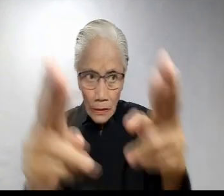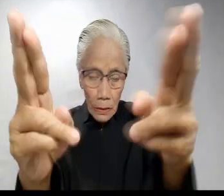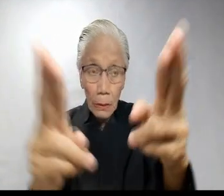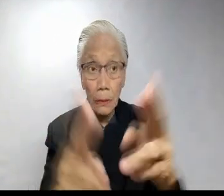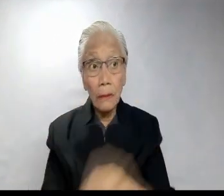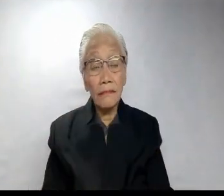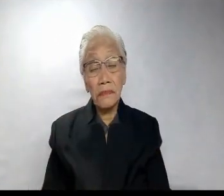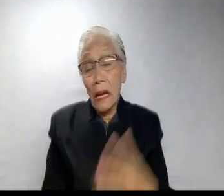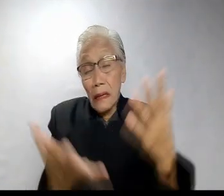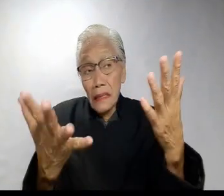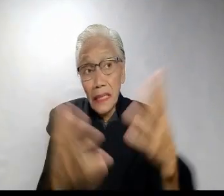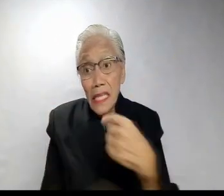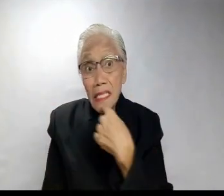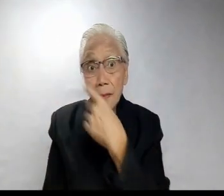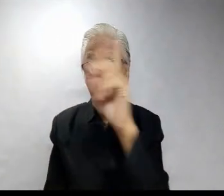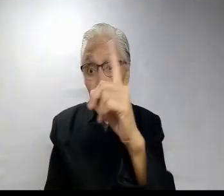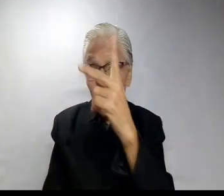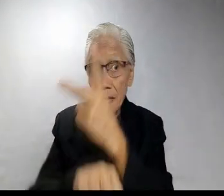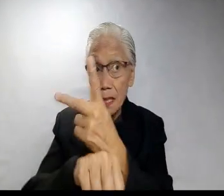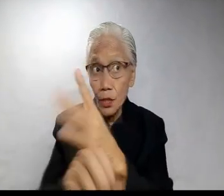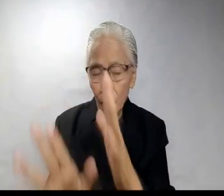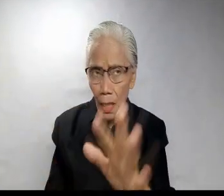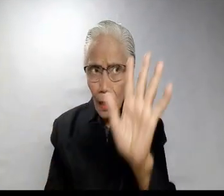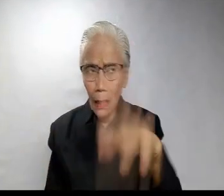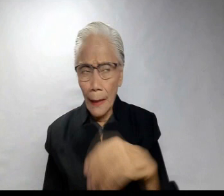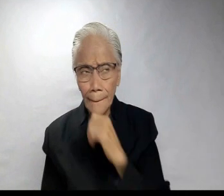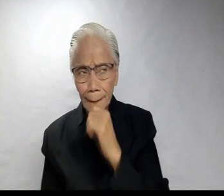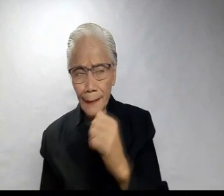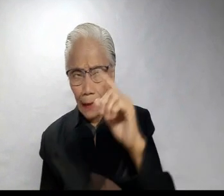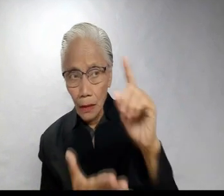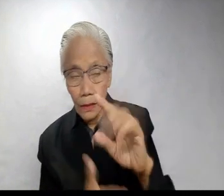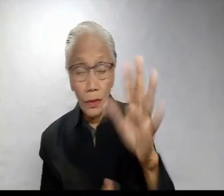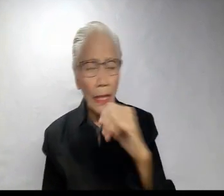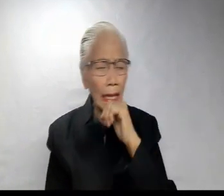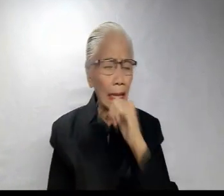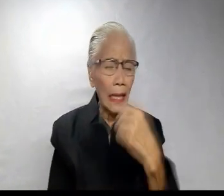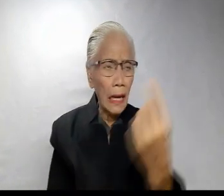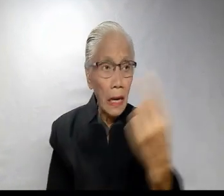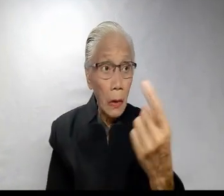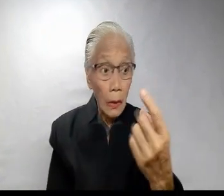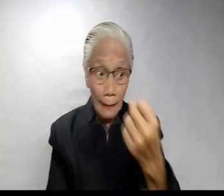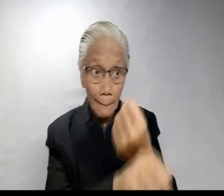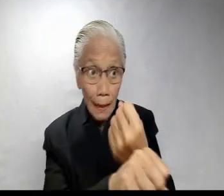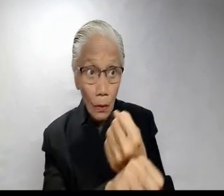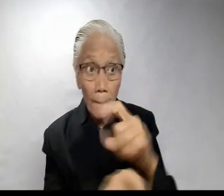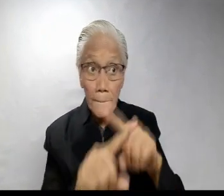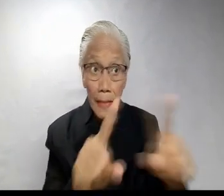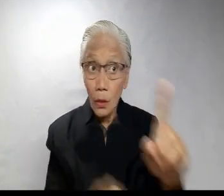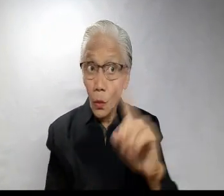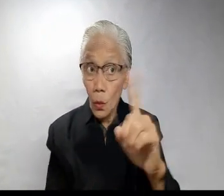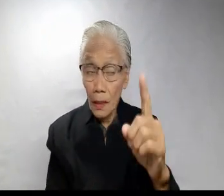Ah, correction daw, sabi ng isang parishioner ko. Di ka lang bato. Ang tawag sa patalbog-talbog na bato